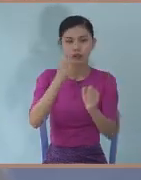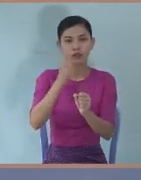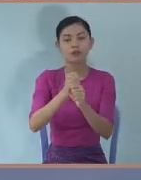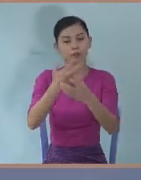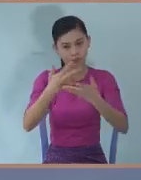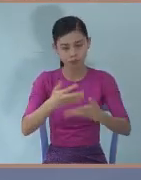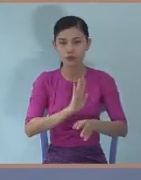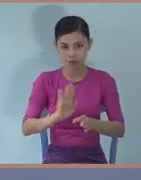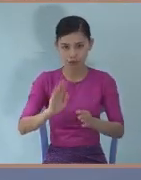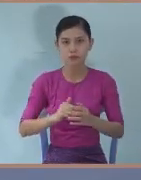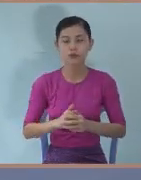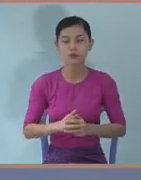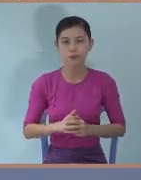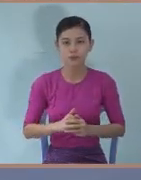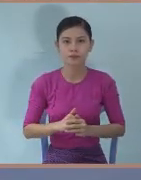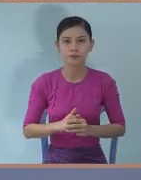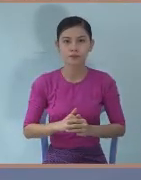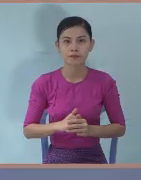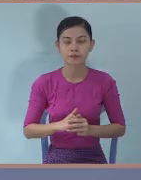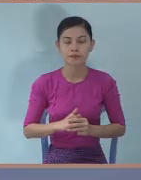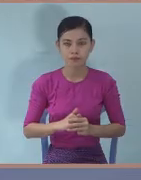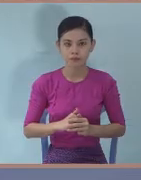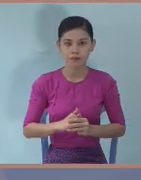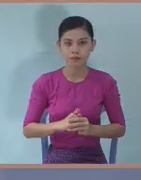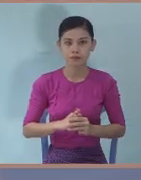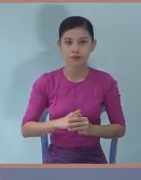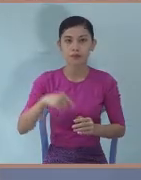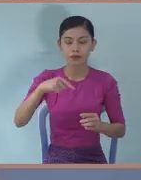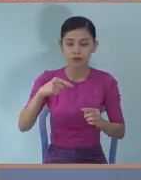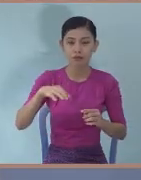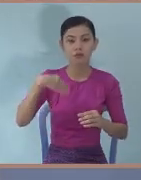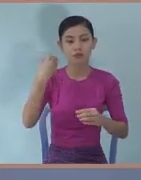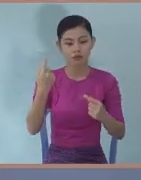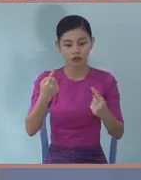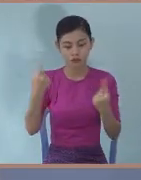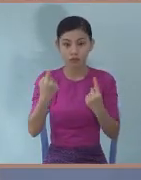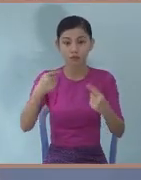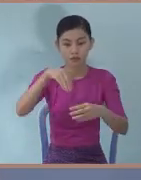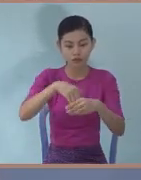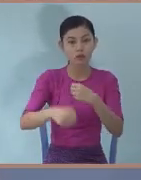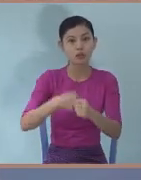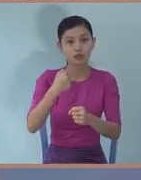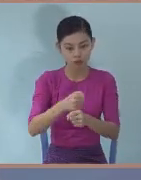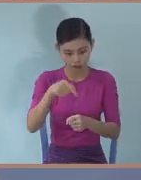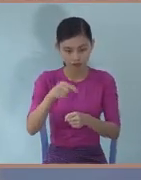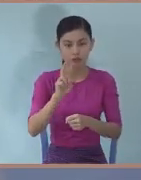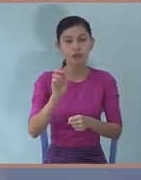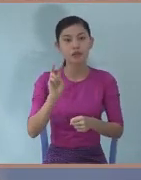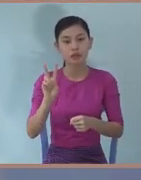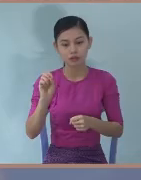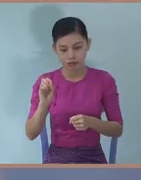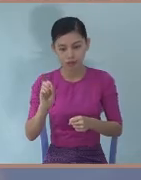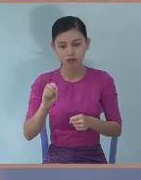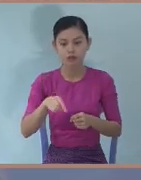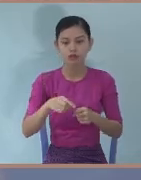လောင်းလို့ပြဆောင်ရွက်တဲ့လုပ်ငန်းတော်ကိုကျွန်တော်တင်ပန်းပြီးခဲ့တာပေါ့ဒါကပြီးမှပူဇော်အခုဒါပေမဲ့ပေါင်းစုံအားနေတော့ကျွန်တော်